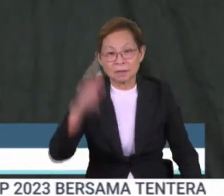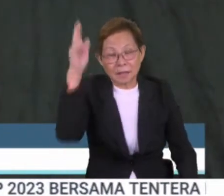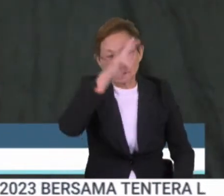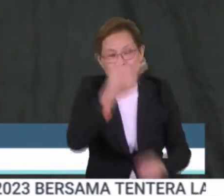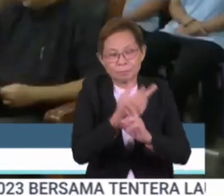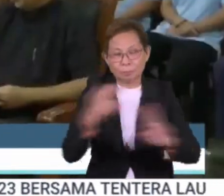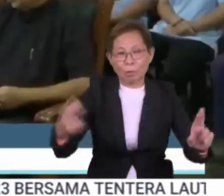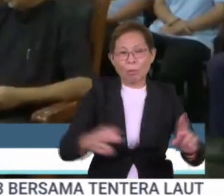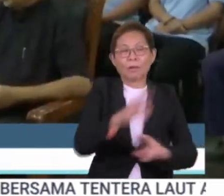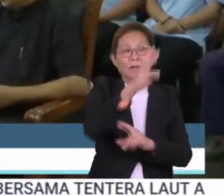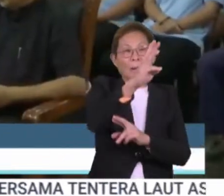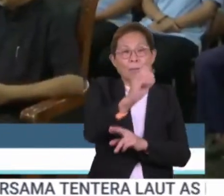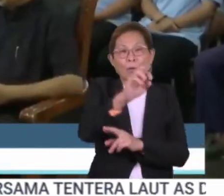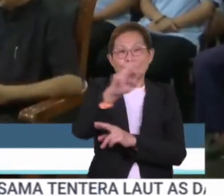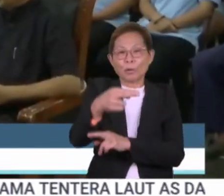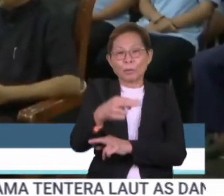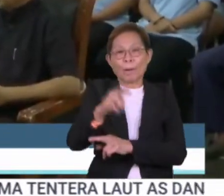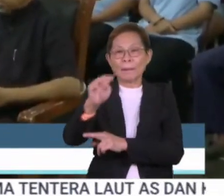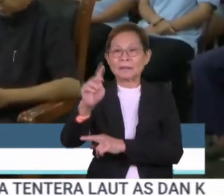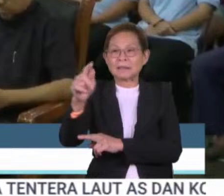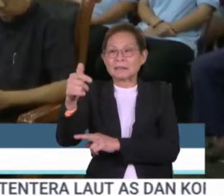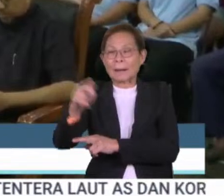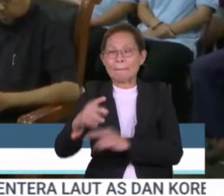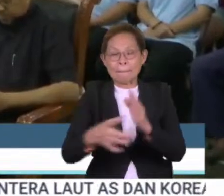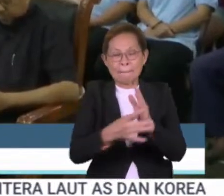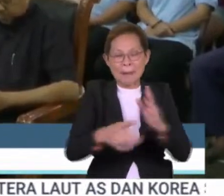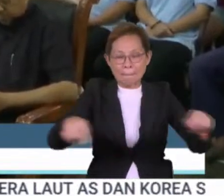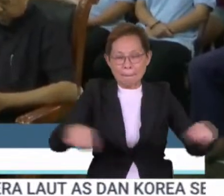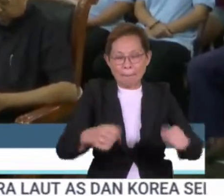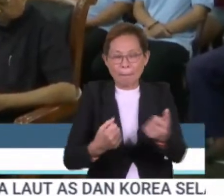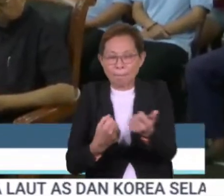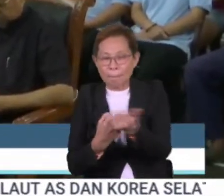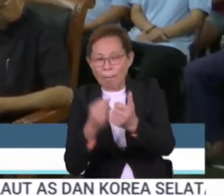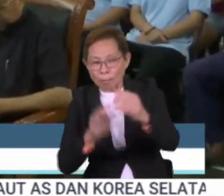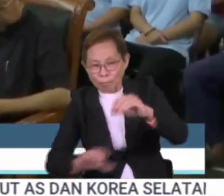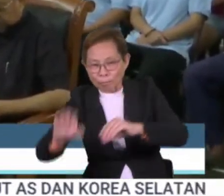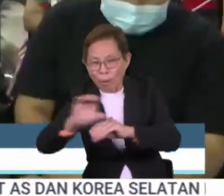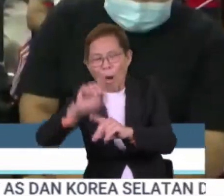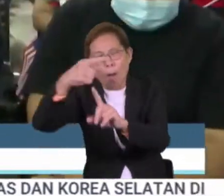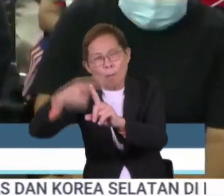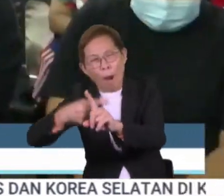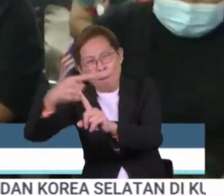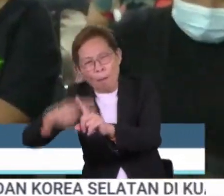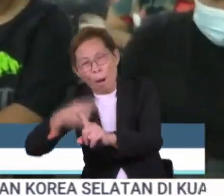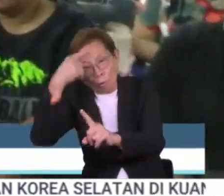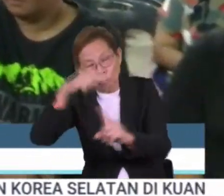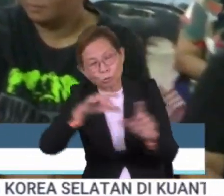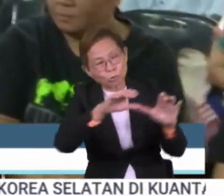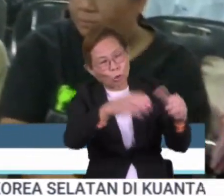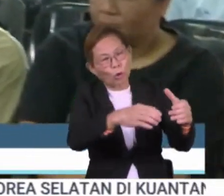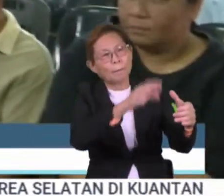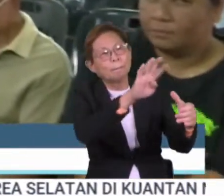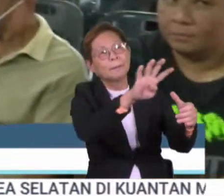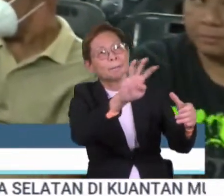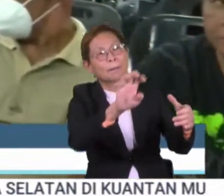Kerajaan menyediakan 60,000 metrik tan minyak masak bersubsidi setiap bulan untuk golongan sasar.